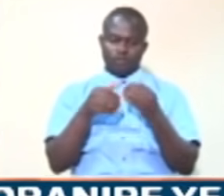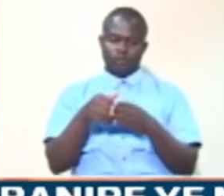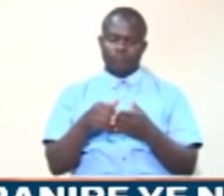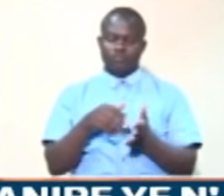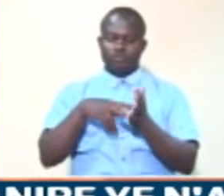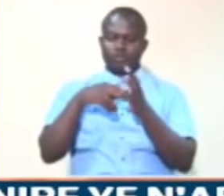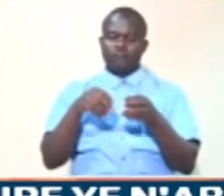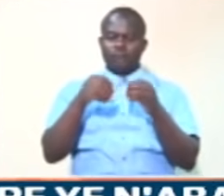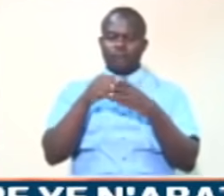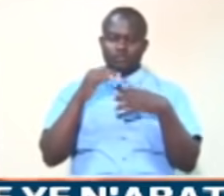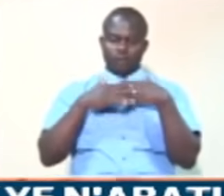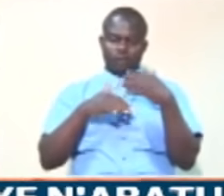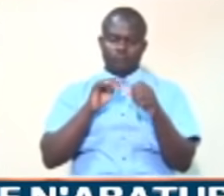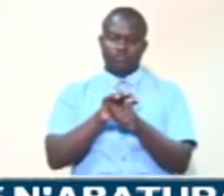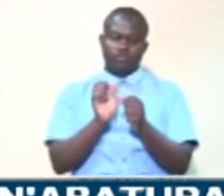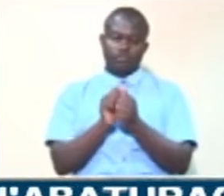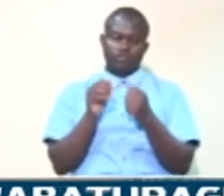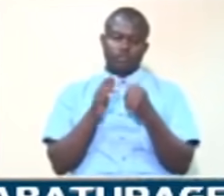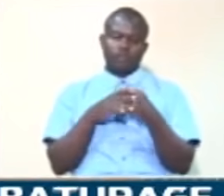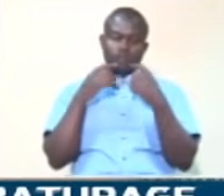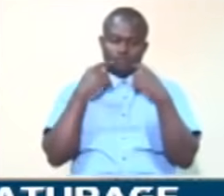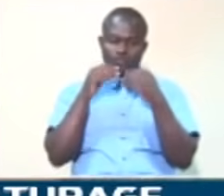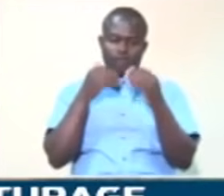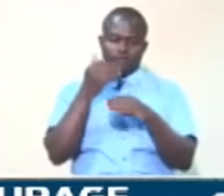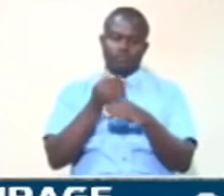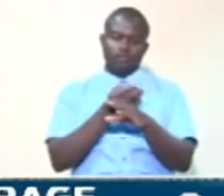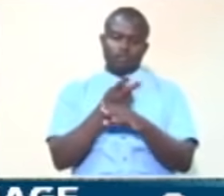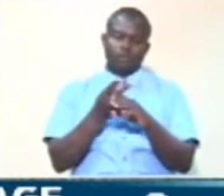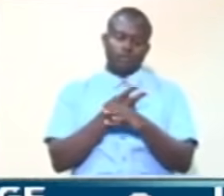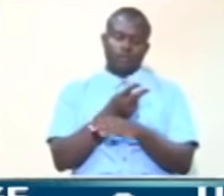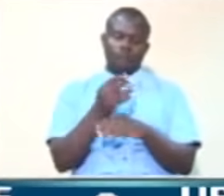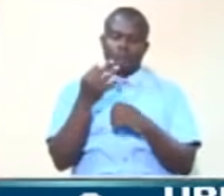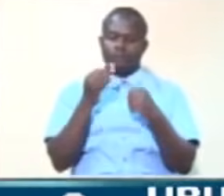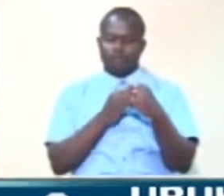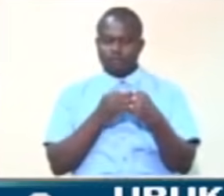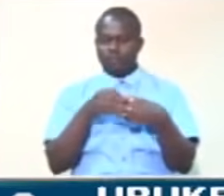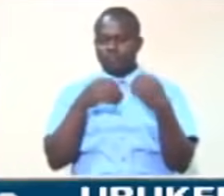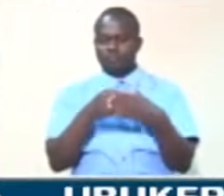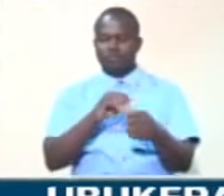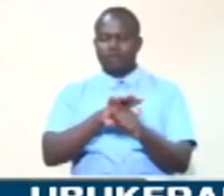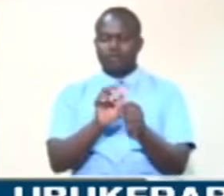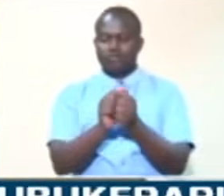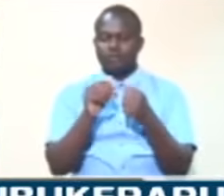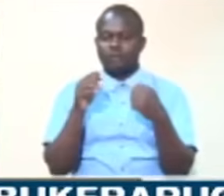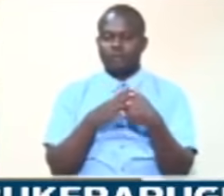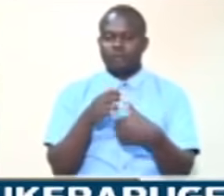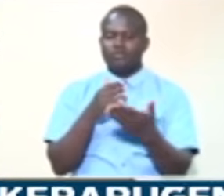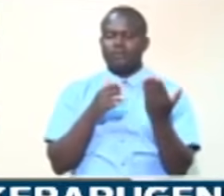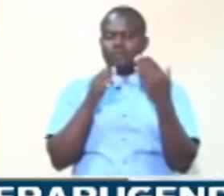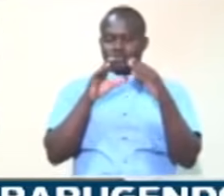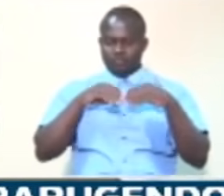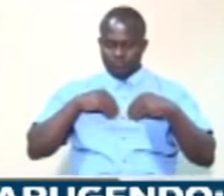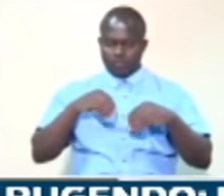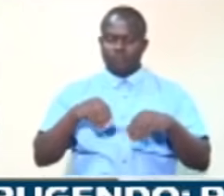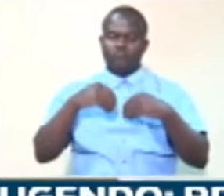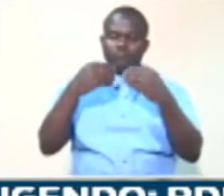urukingo rwa COVID-19 iki kigo kivuga ko nyuma y'amasaha 48 uwahawe urukingo rwa COVID-19 aba